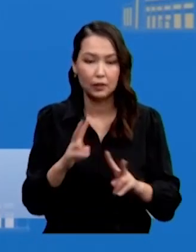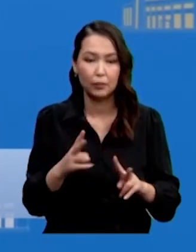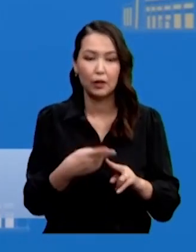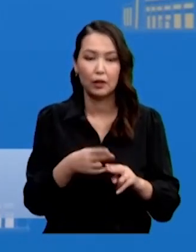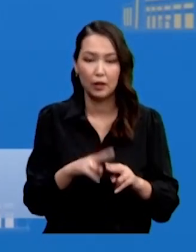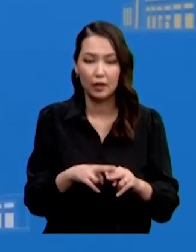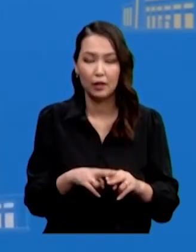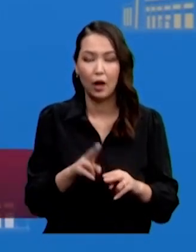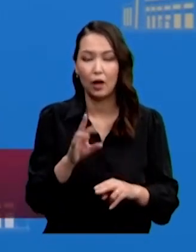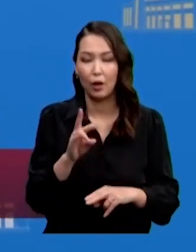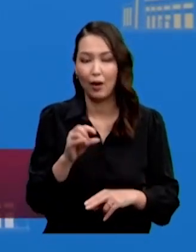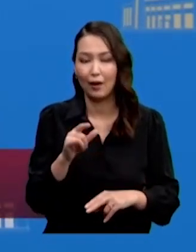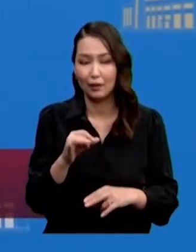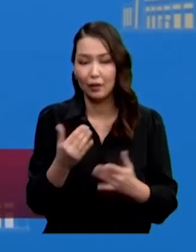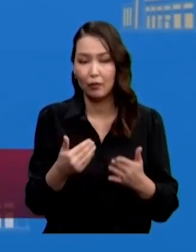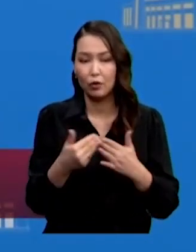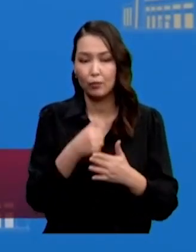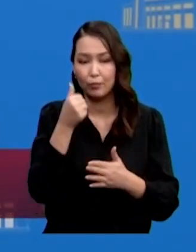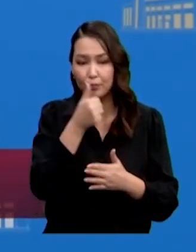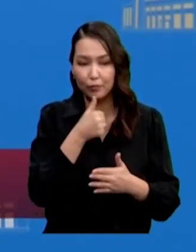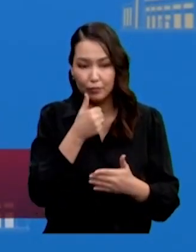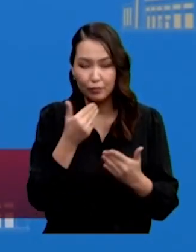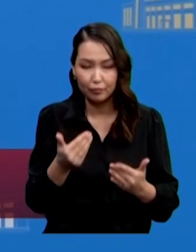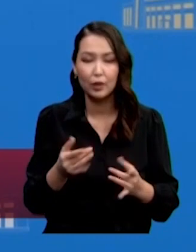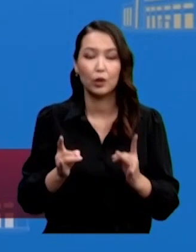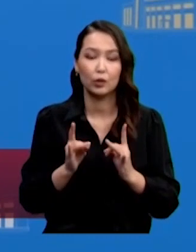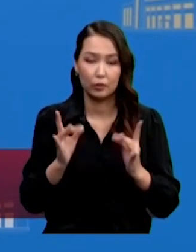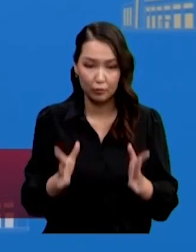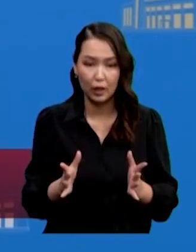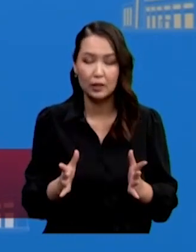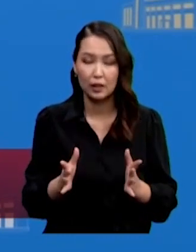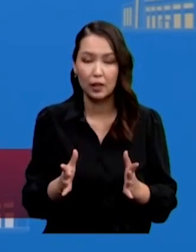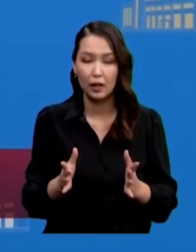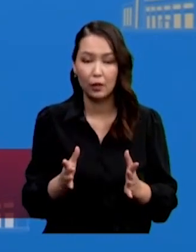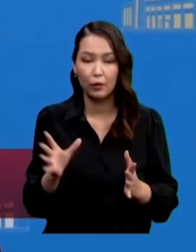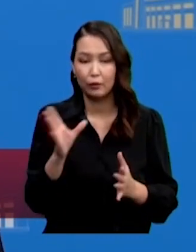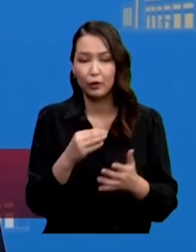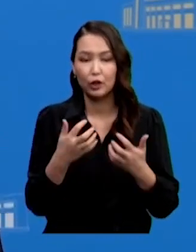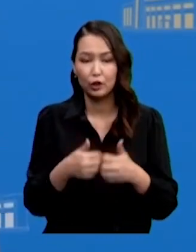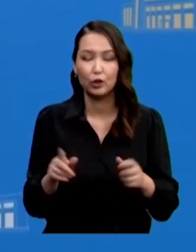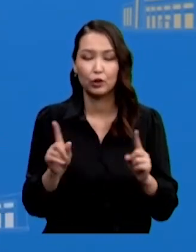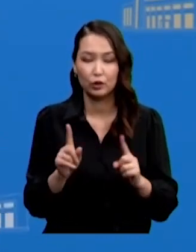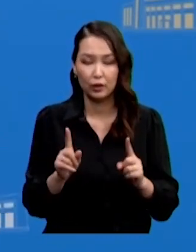Поэтому, коллеги, значит, Новый год сугубо индивидуальный праздник, но все считают индекс